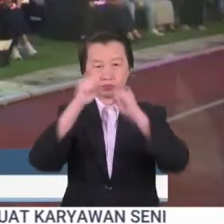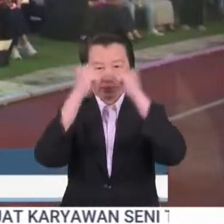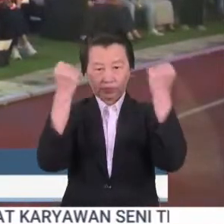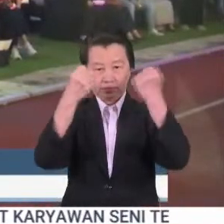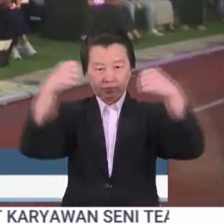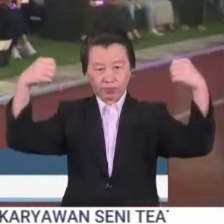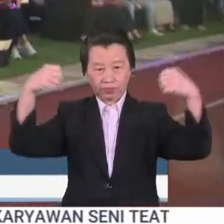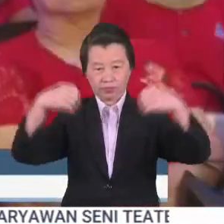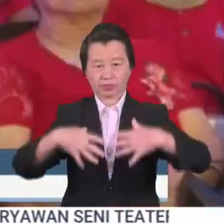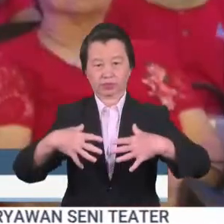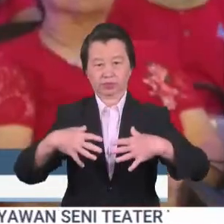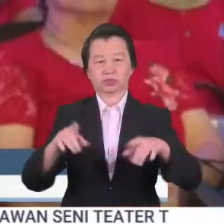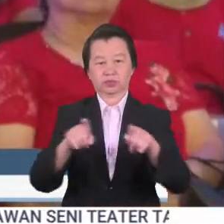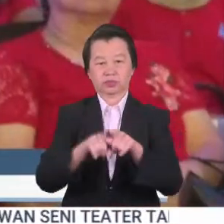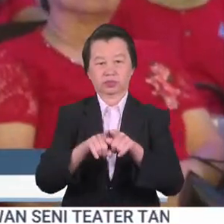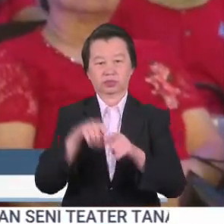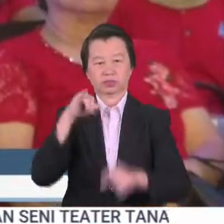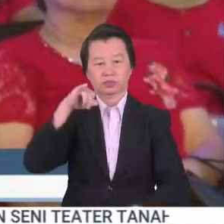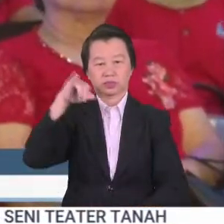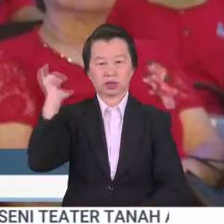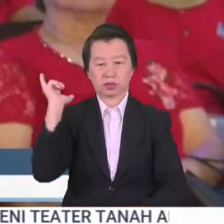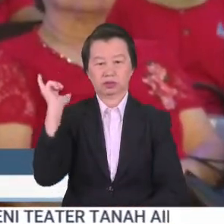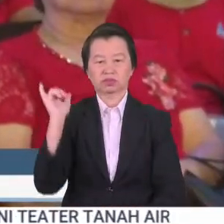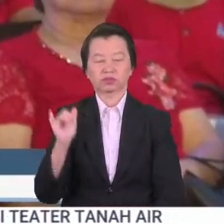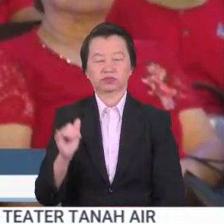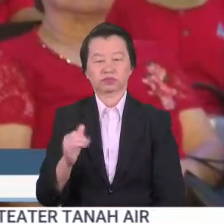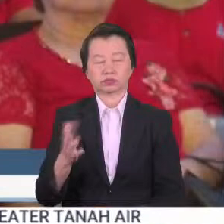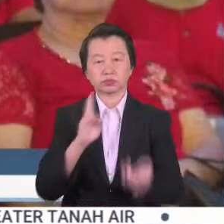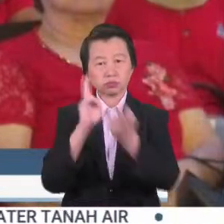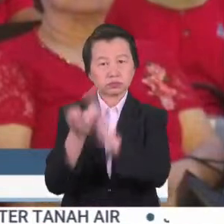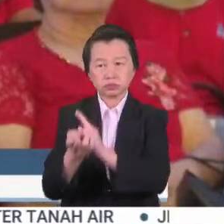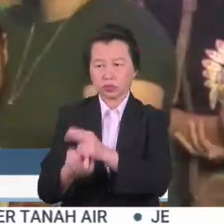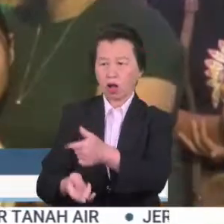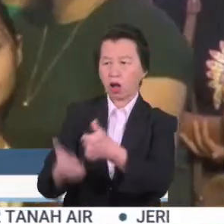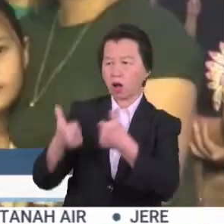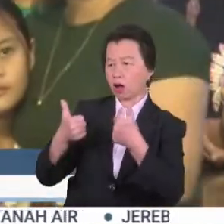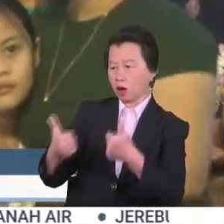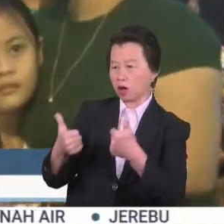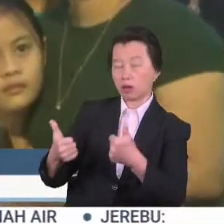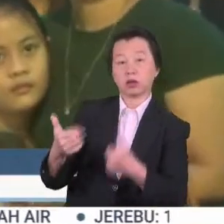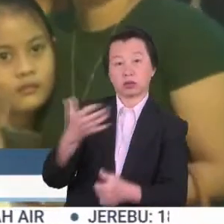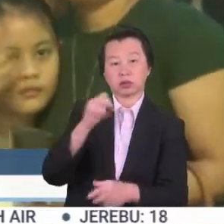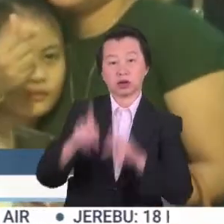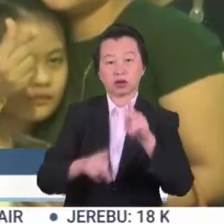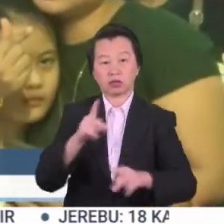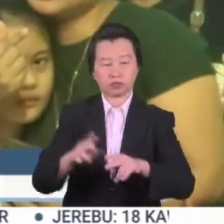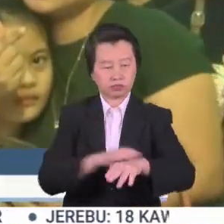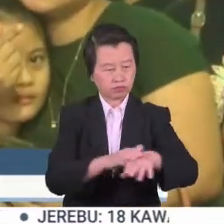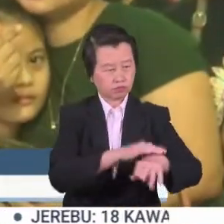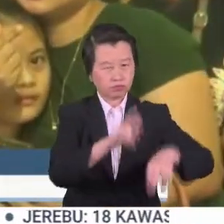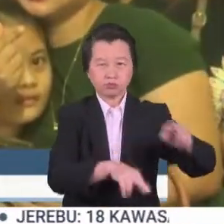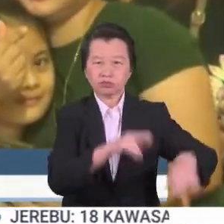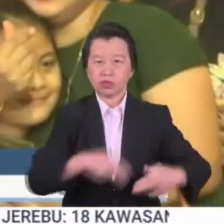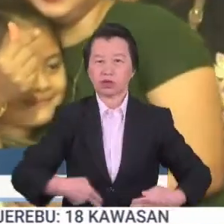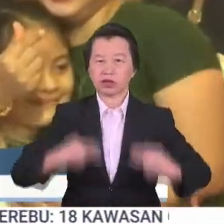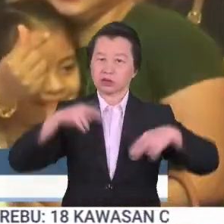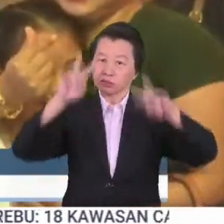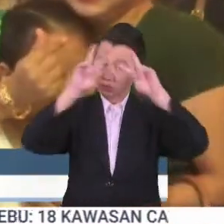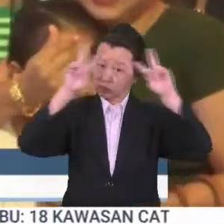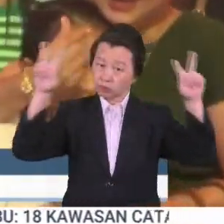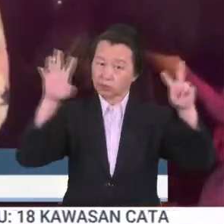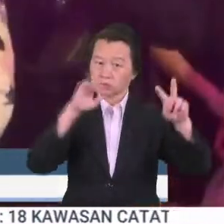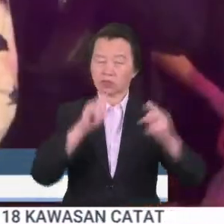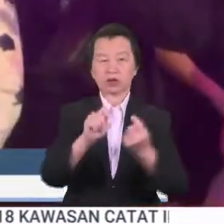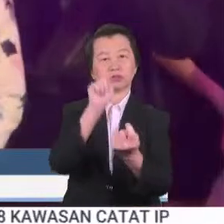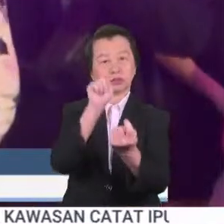Tan Sri Azman Hashim di Sibu Jaya semalam perubahan sijaya amat menajumkan selain penduduknya berbilang kaum hidup dalam harmoni